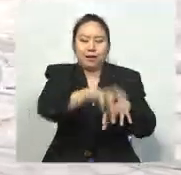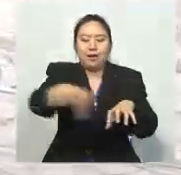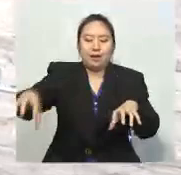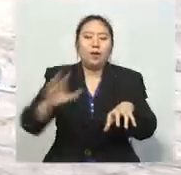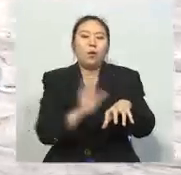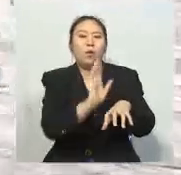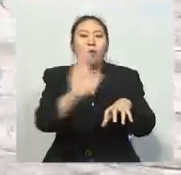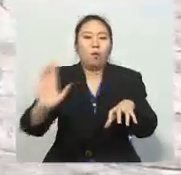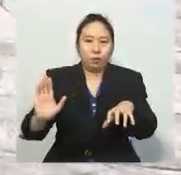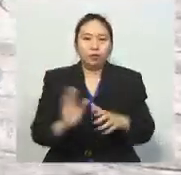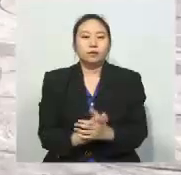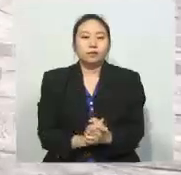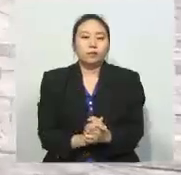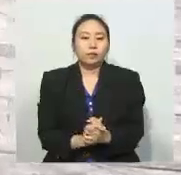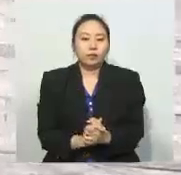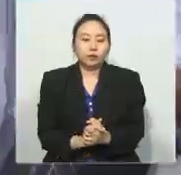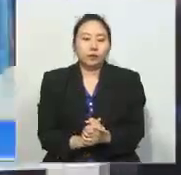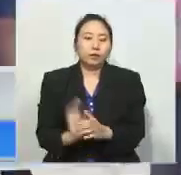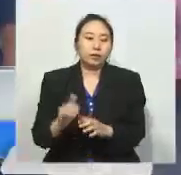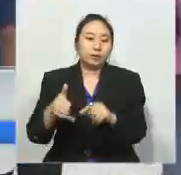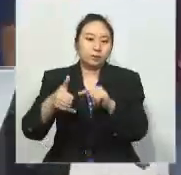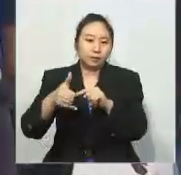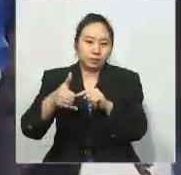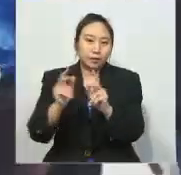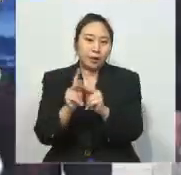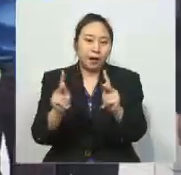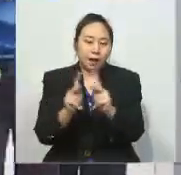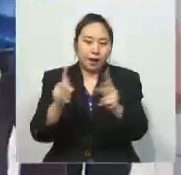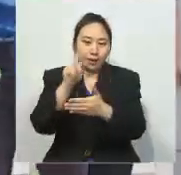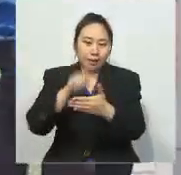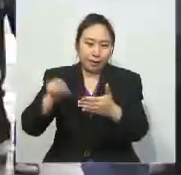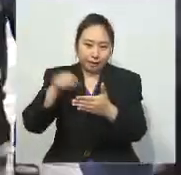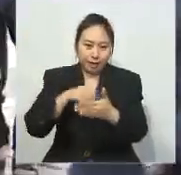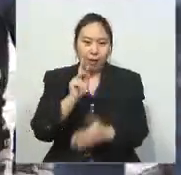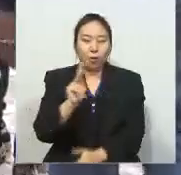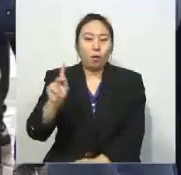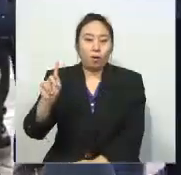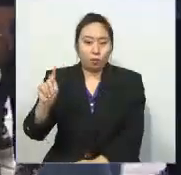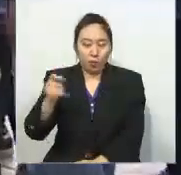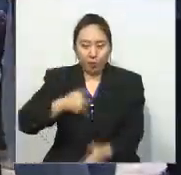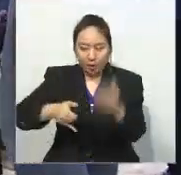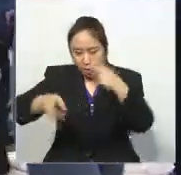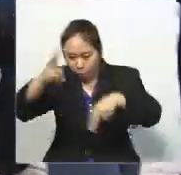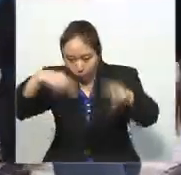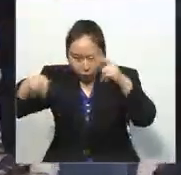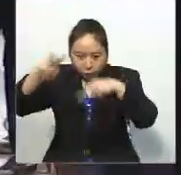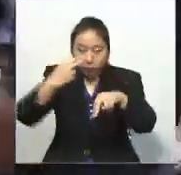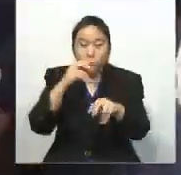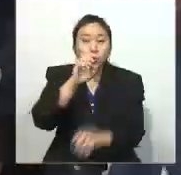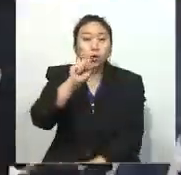ค่ะด้านนายทิติเชษนุชนาธกรรมการการเลือกตั้งหรือกกต.ที่มาตรวจการรับสมัครส.